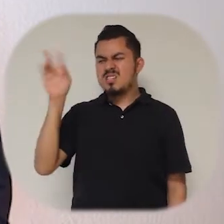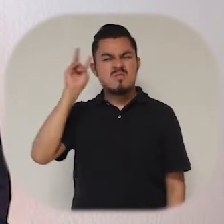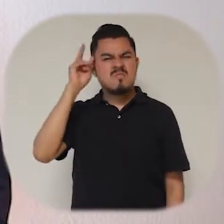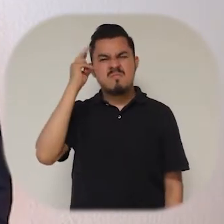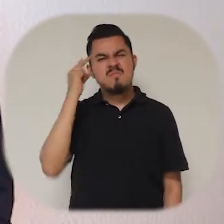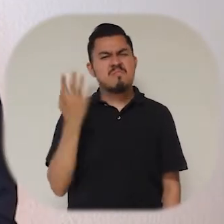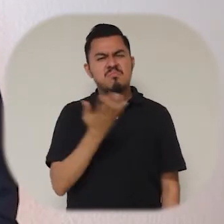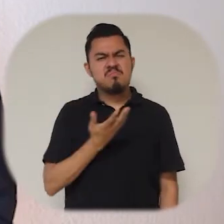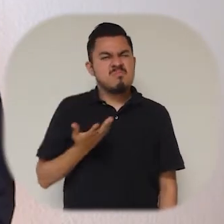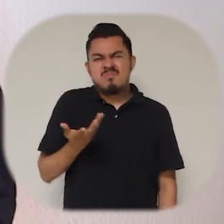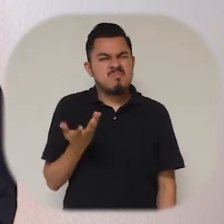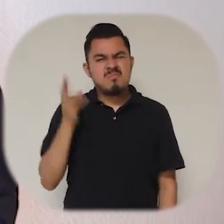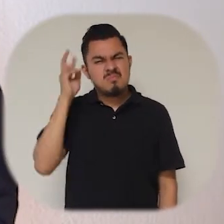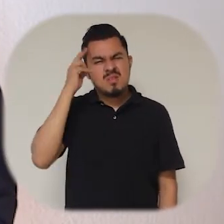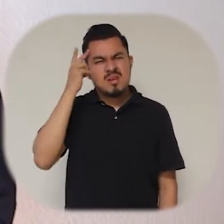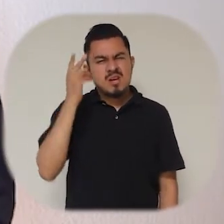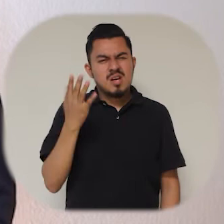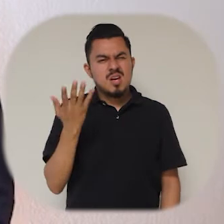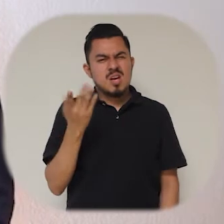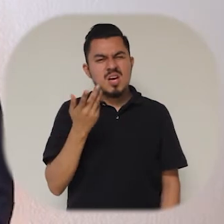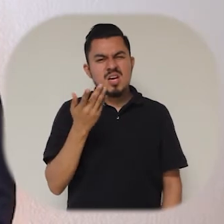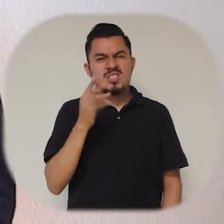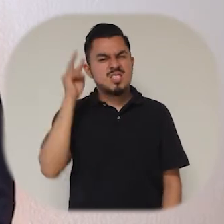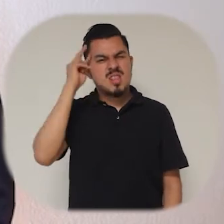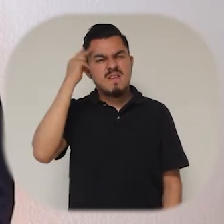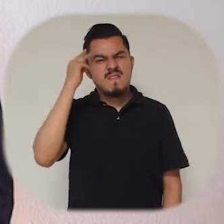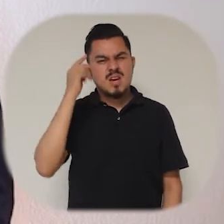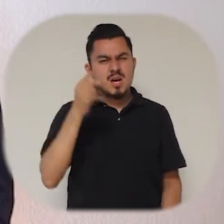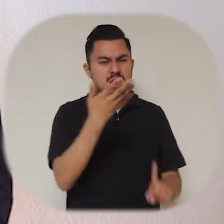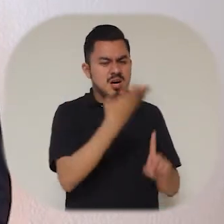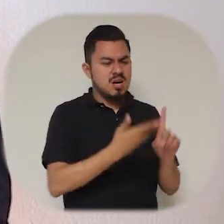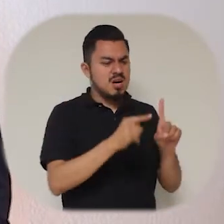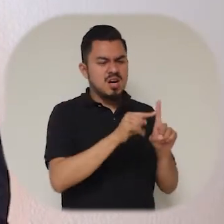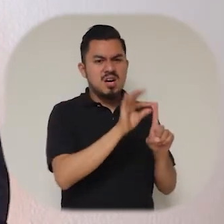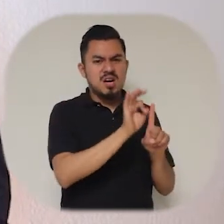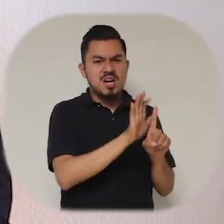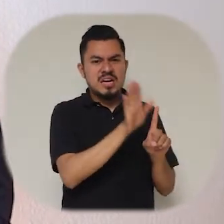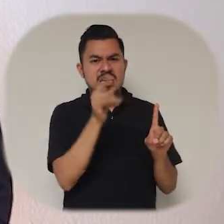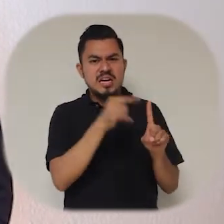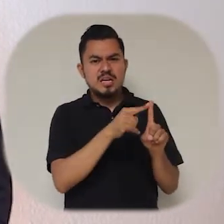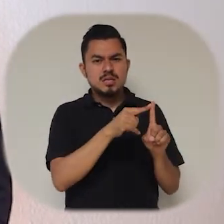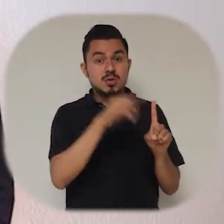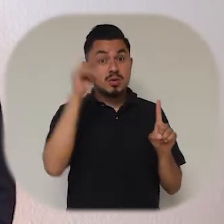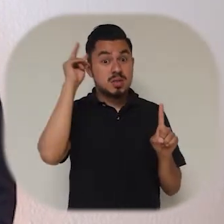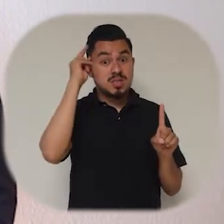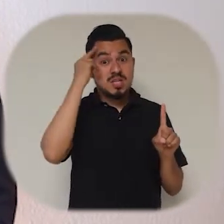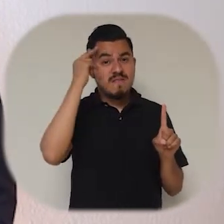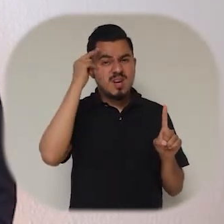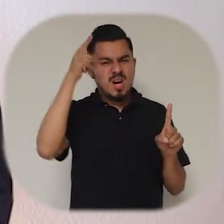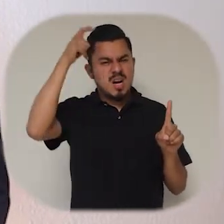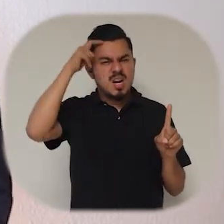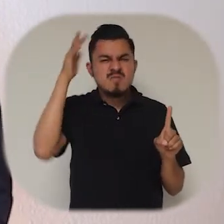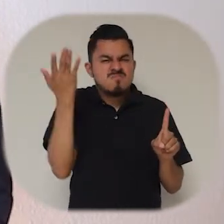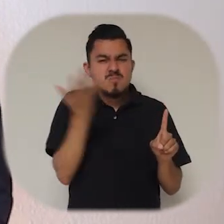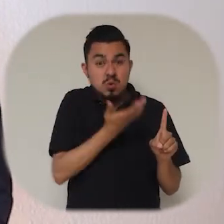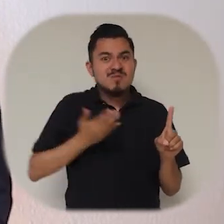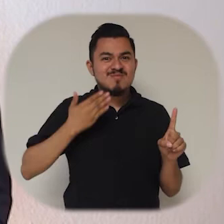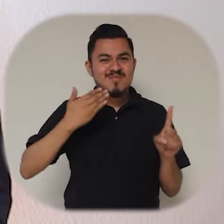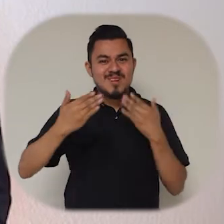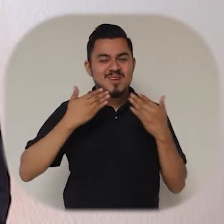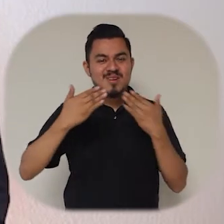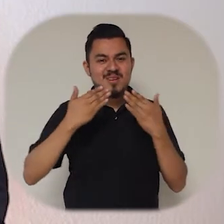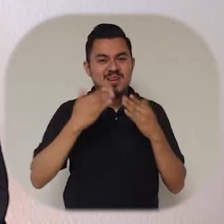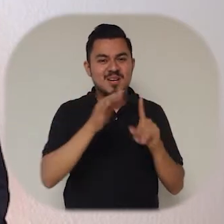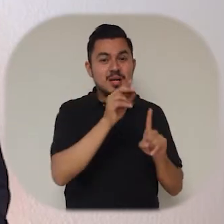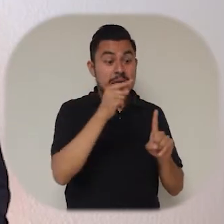그리스도는 기름 부음 받은 자고 왕이며 선지자와 제사장으로 우리 인간의 모든 문제를 능히 해결하실 수